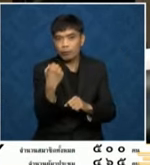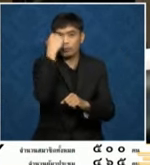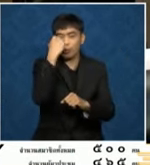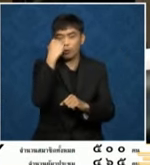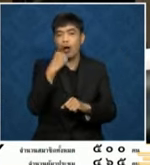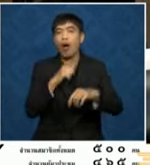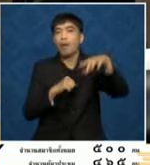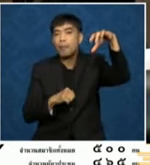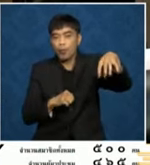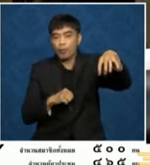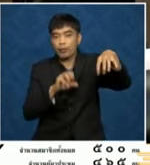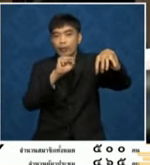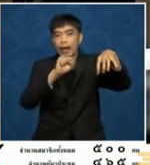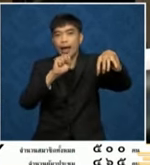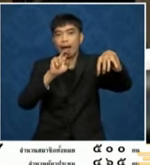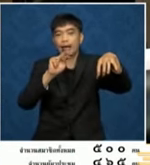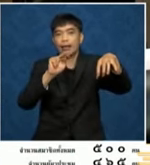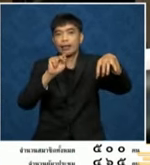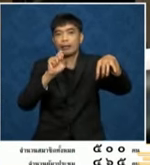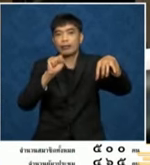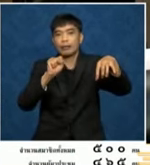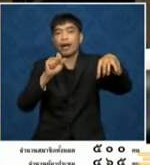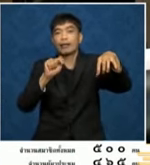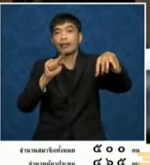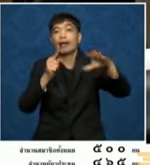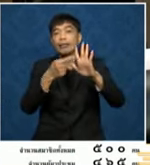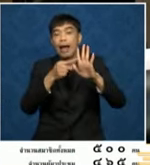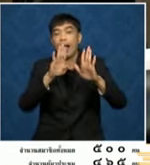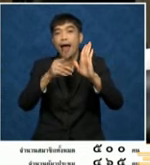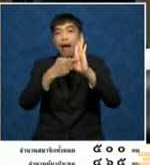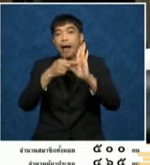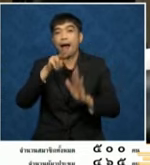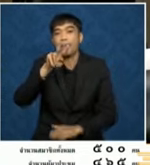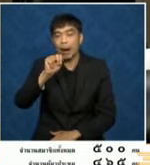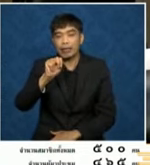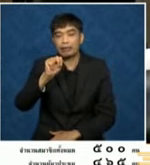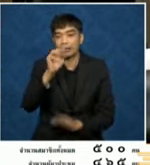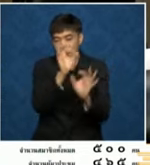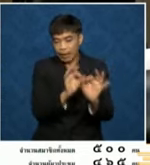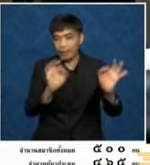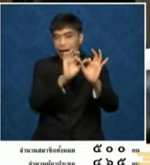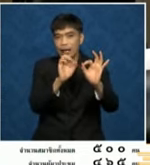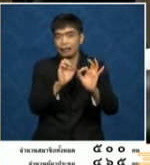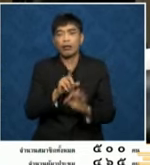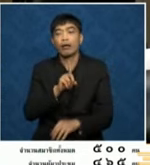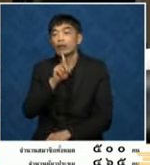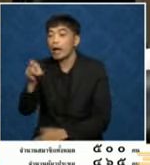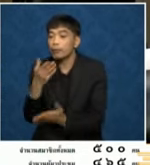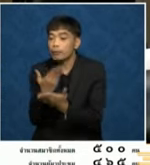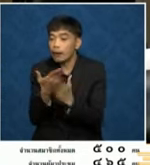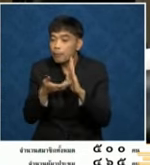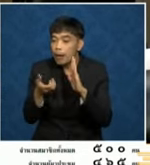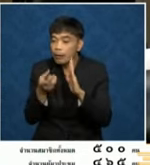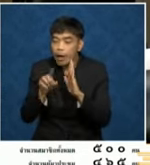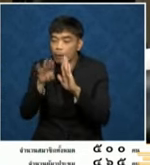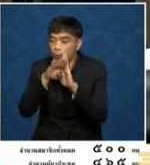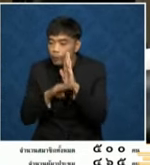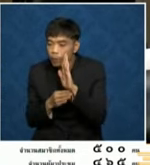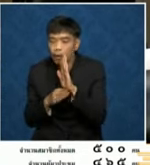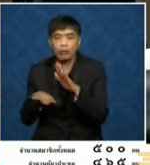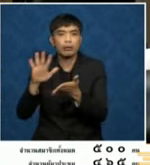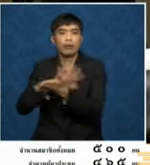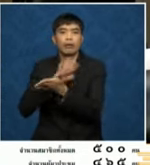ถาบันหลักของชาติวันที่ผมถามถึงโครงการทำอะไรบ้างผลสัมฤทธิ์เป็นยังไงการเบิกจ่ายเป็นยังไงมาจนถึงวันนี้ไม่มีเอ